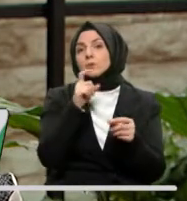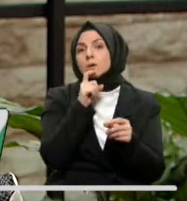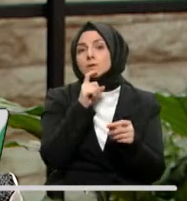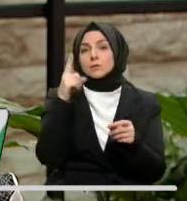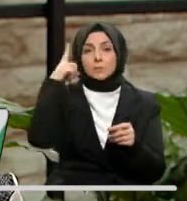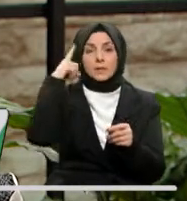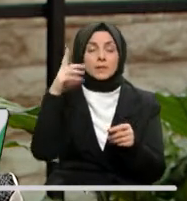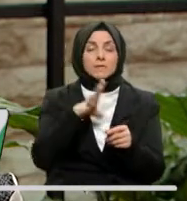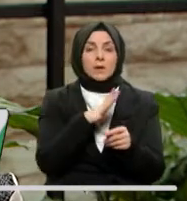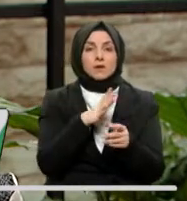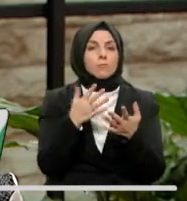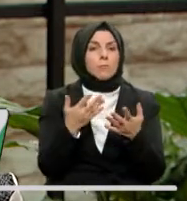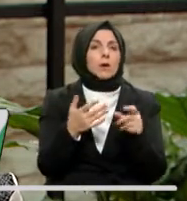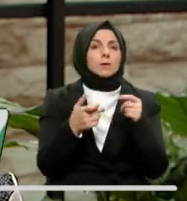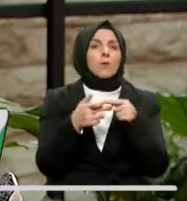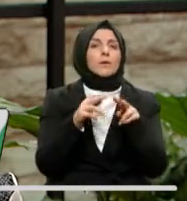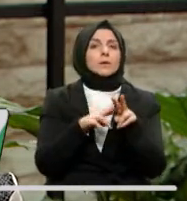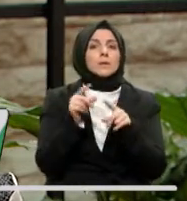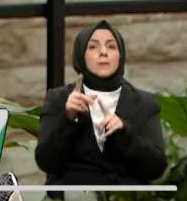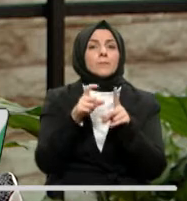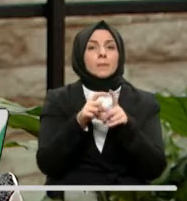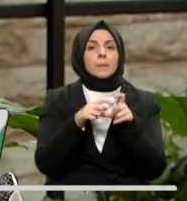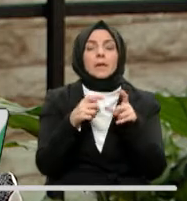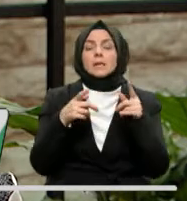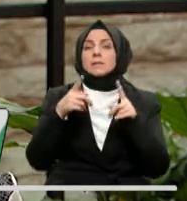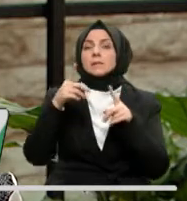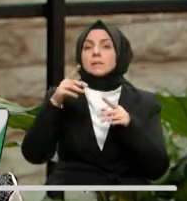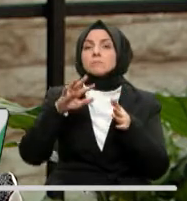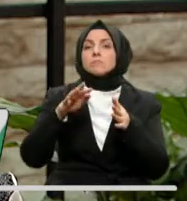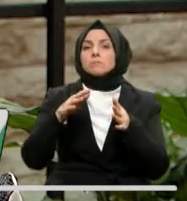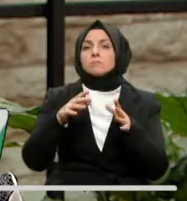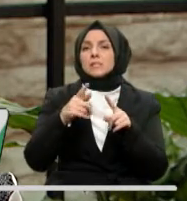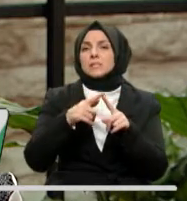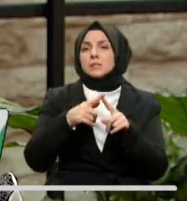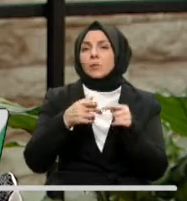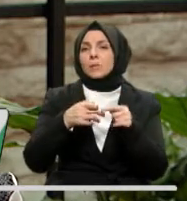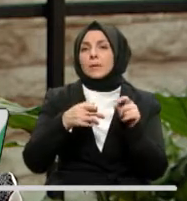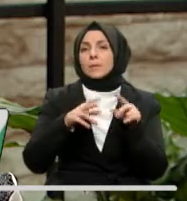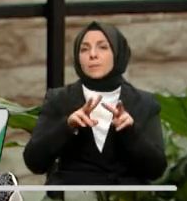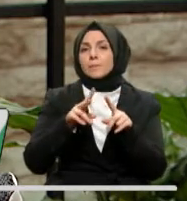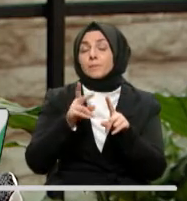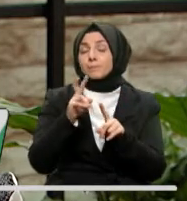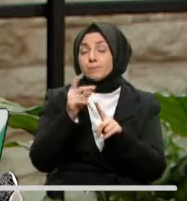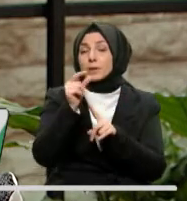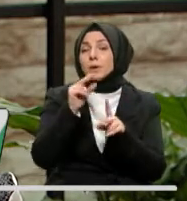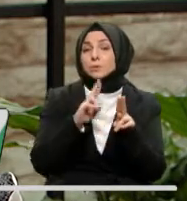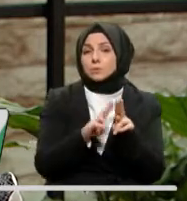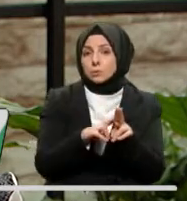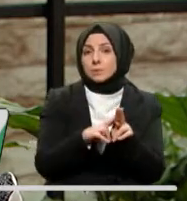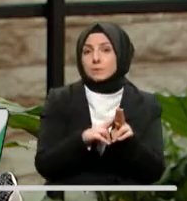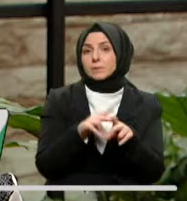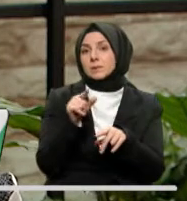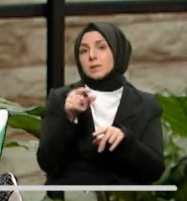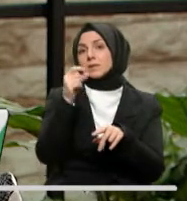topik bir bitki tropik Bitki ne demek gündüz 25-28 derece sıcaklık ve yüzde yetmiş 75 nem isteyen Bunlar